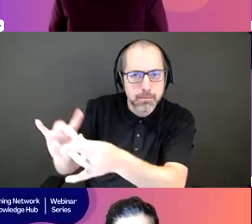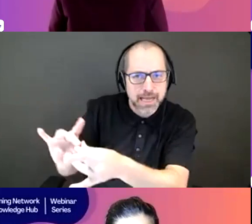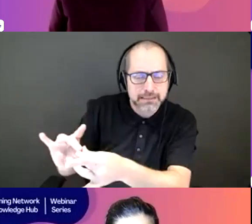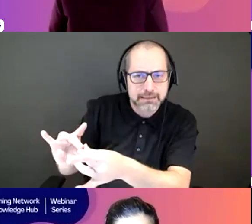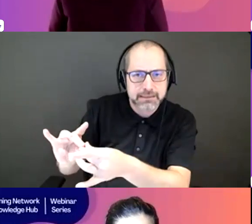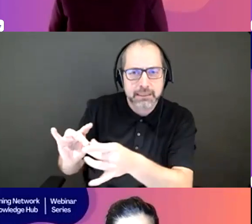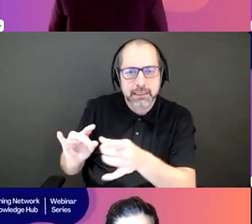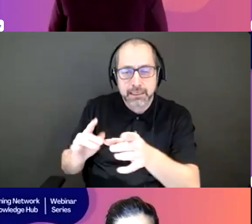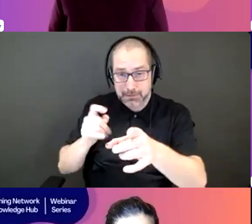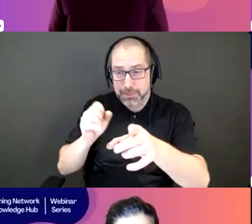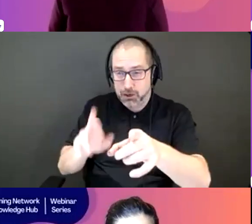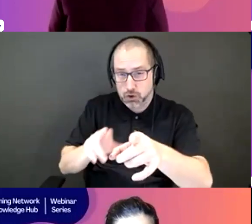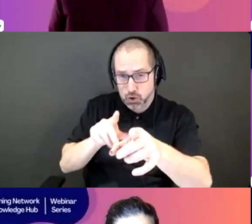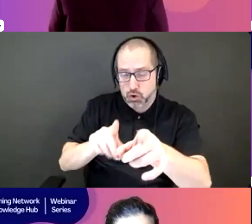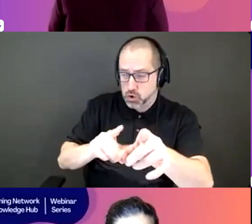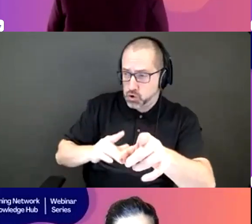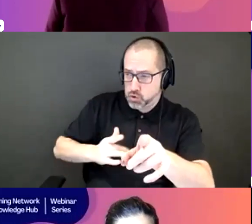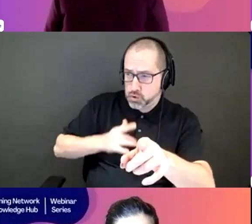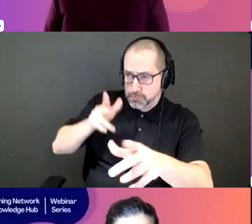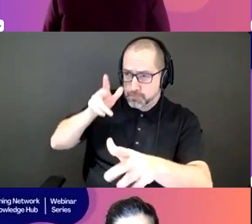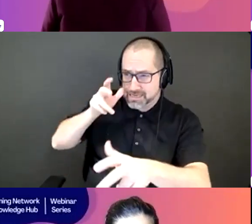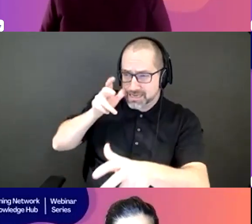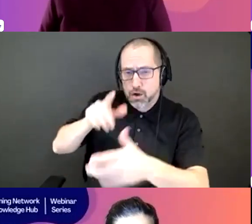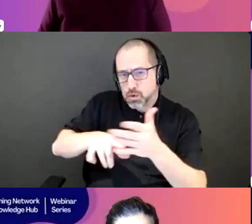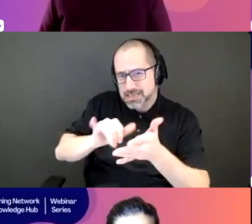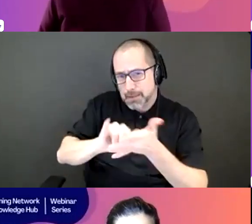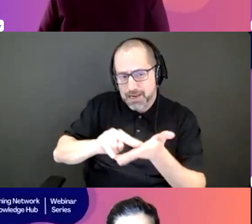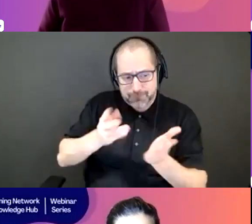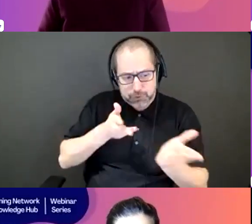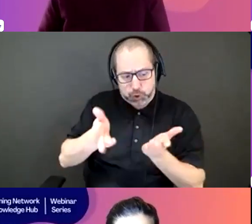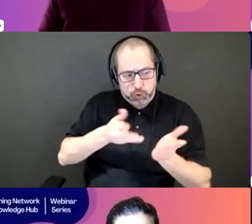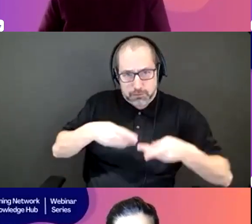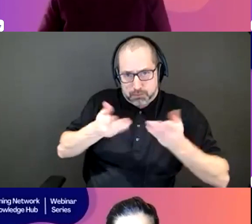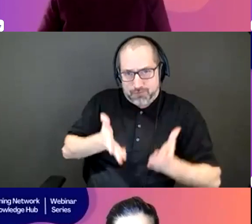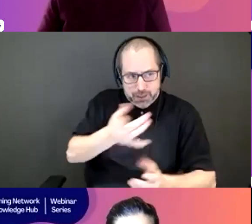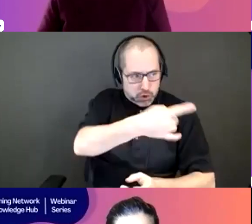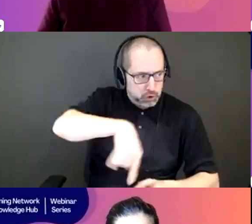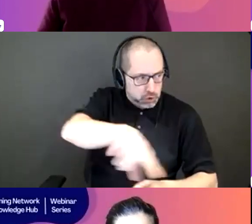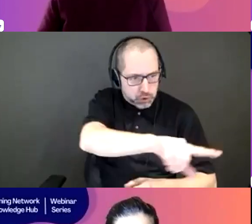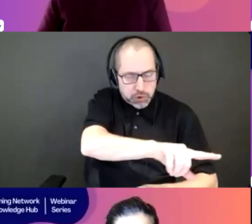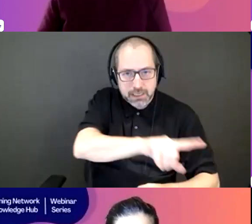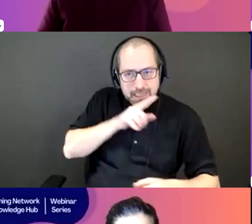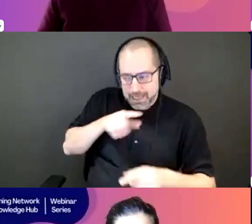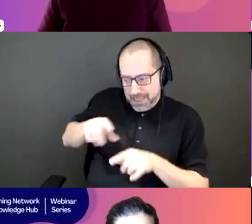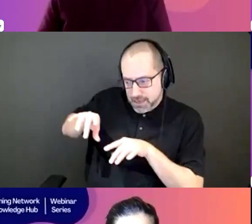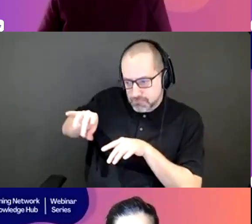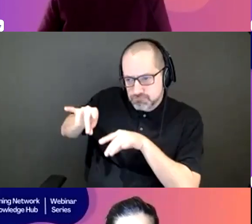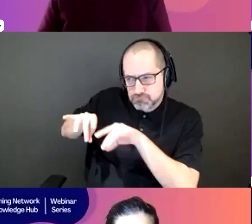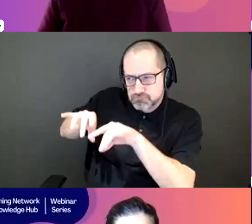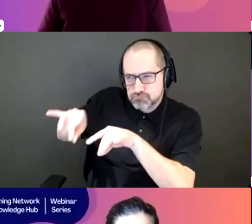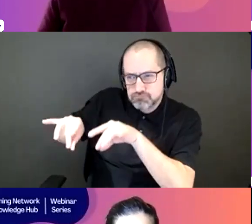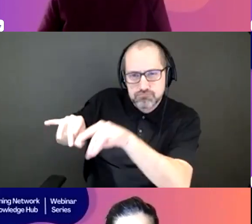de Noël et Vivi qu'est-ce que ça veut dire pour les fournisseurs de services même un homme pour un enfant